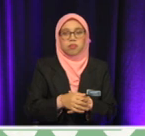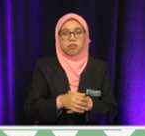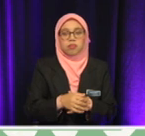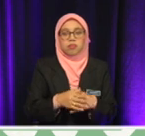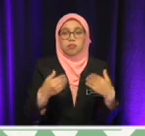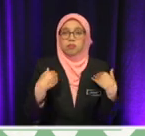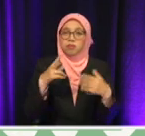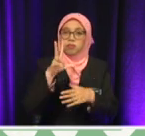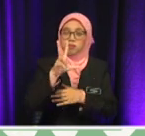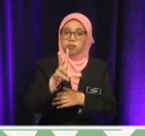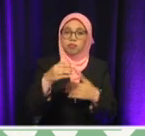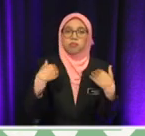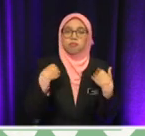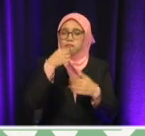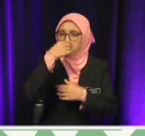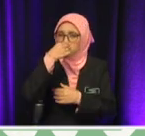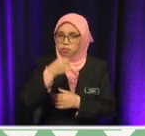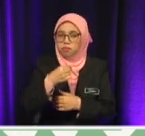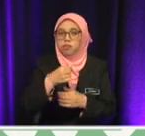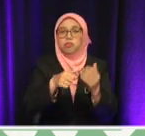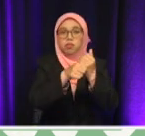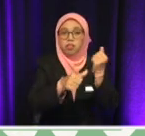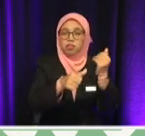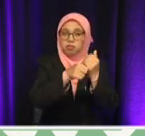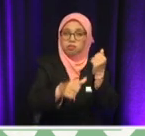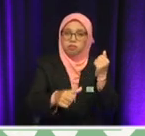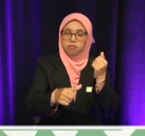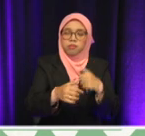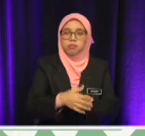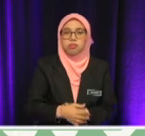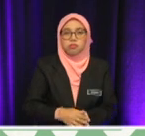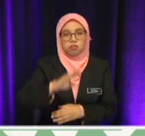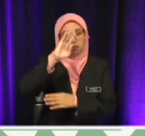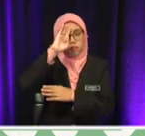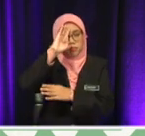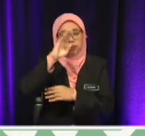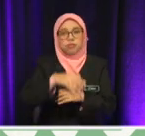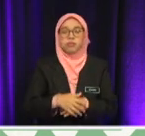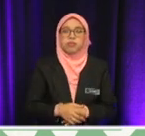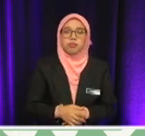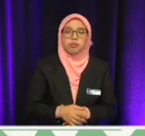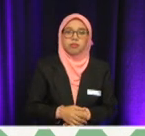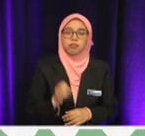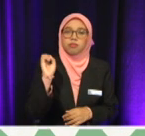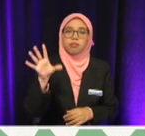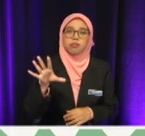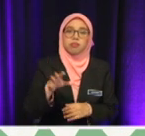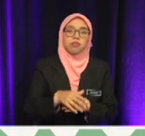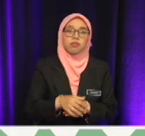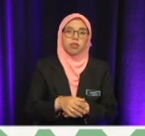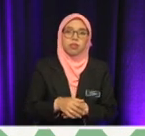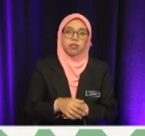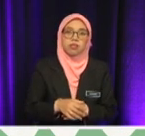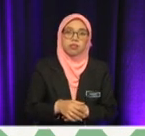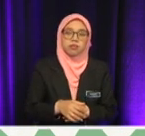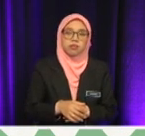tiga. Ada selesema, ada cirit berit dan juga chickenpox. Okey, soalan yang terakhir kita untuk